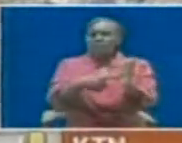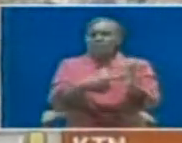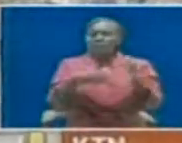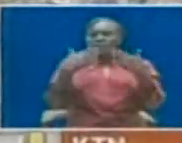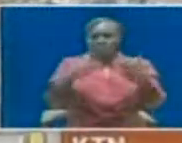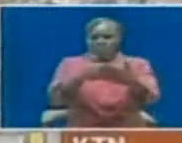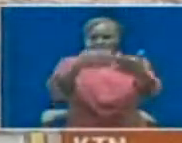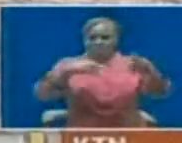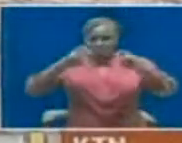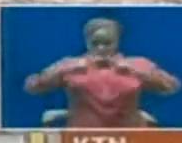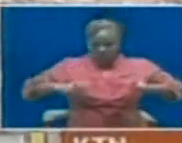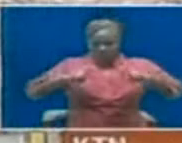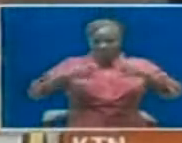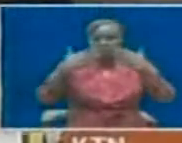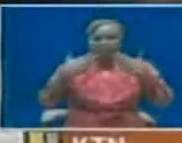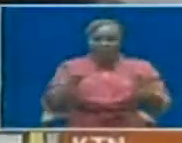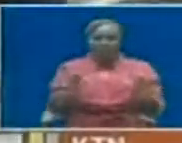kutokea kabla ya uchunguzi huo kukamilika.